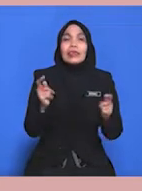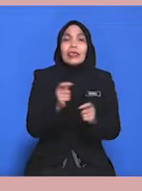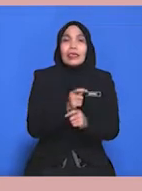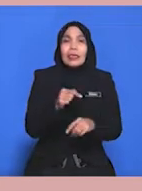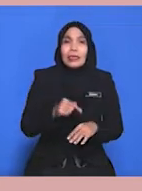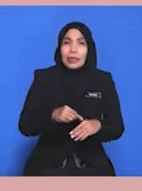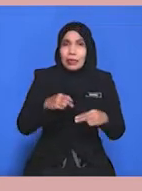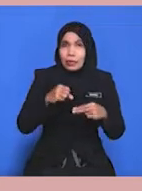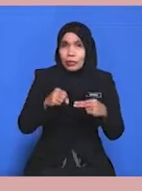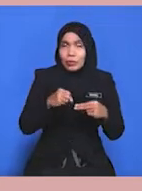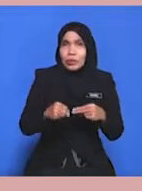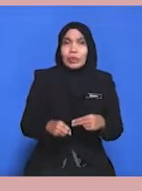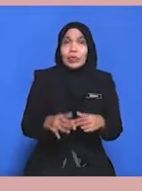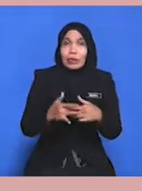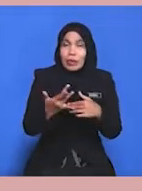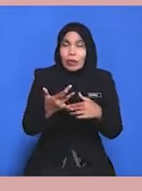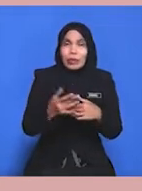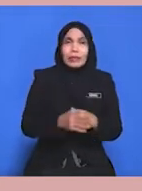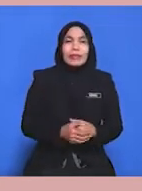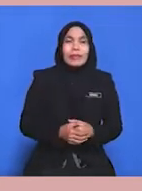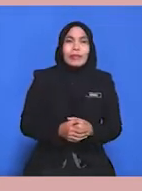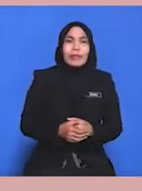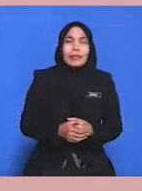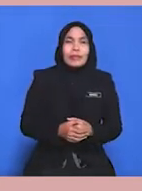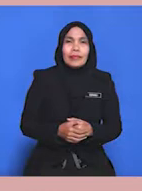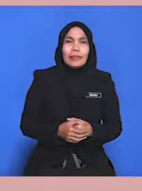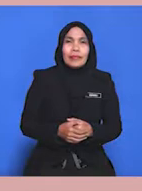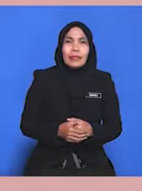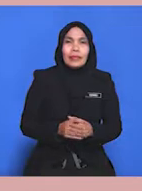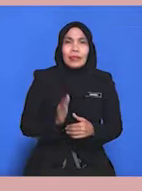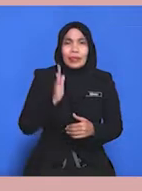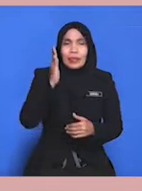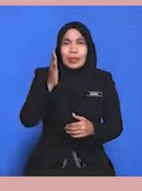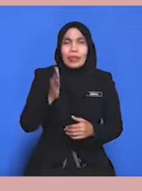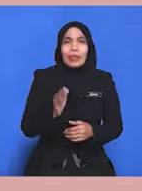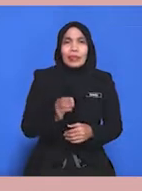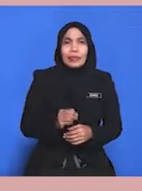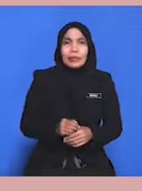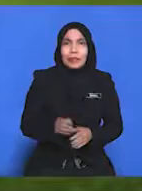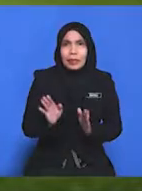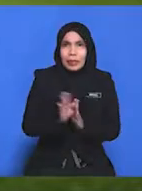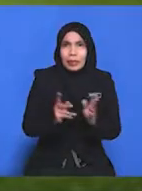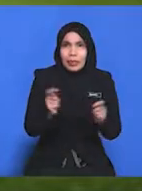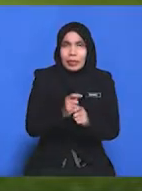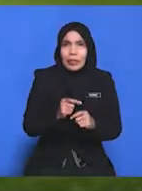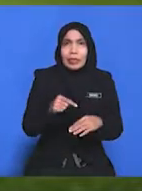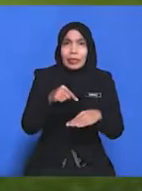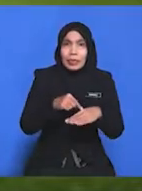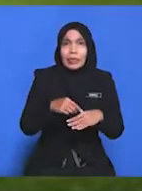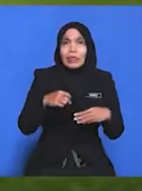panjang adalah untuk pasukan yang mendapat bye yang akan bertanding pada pusingan yang kedua.